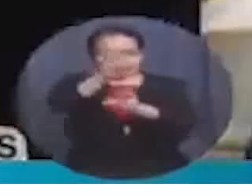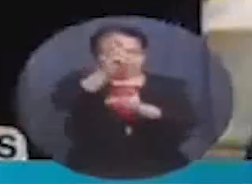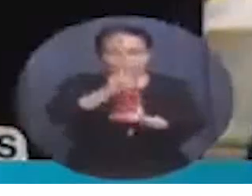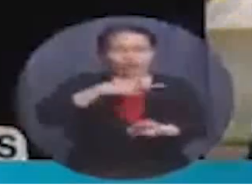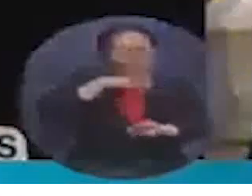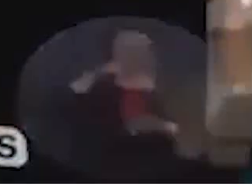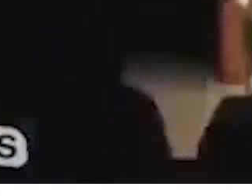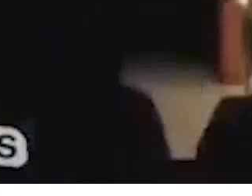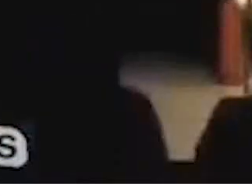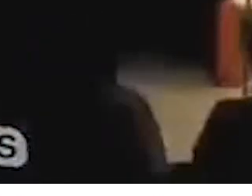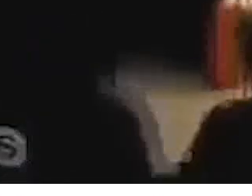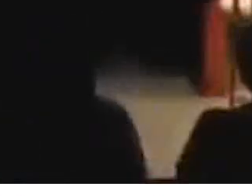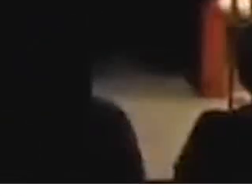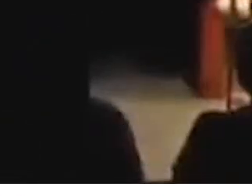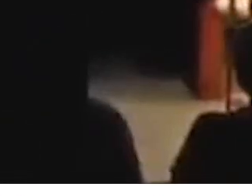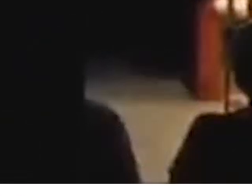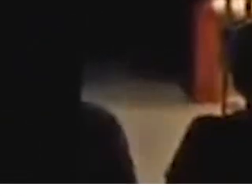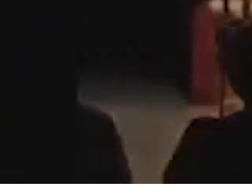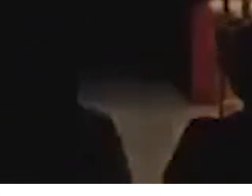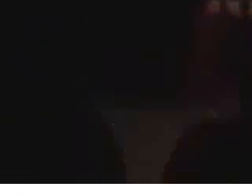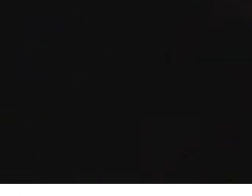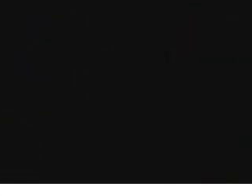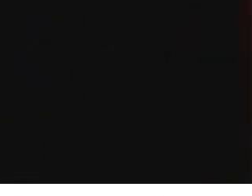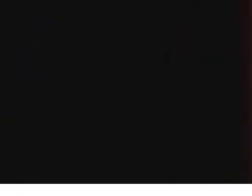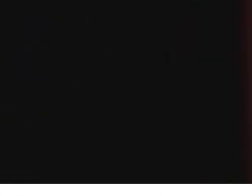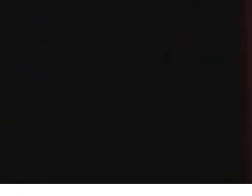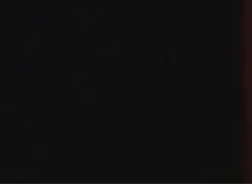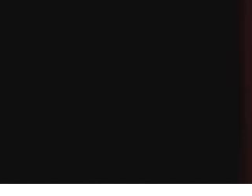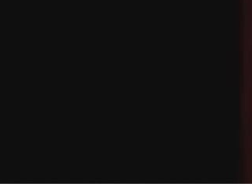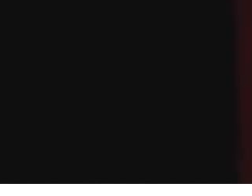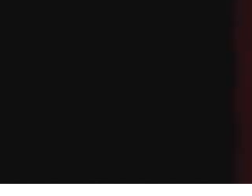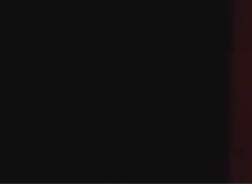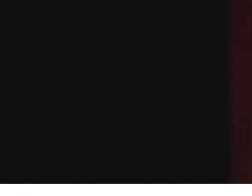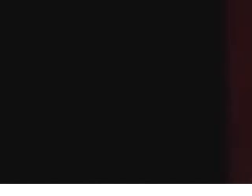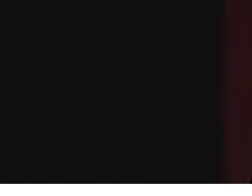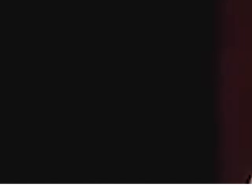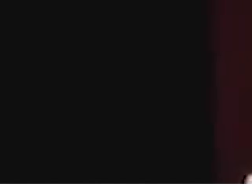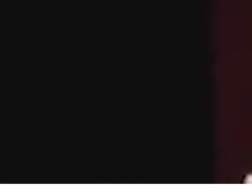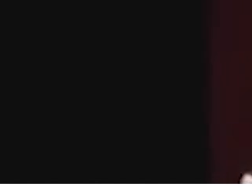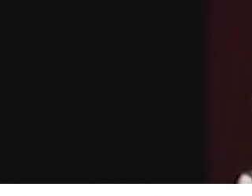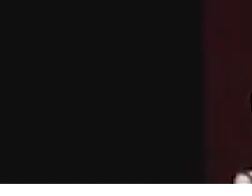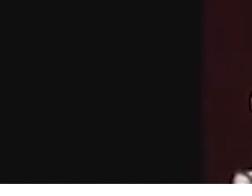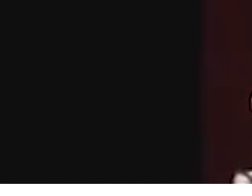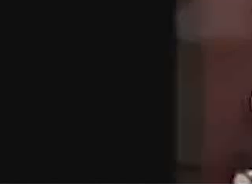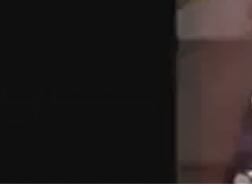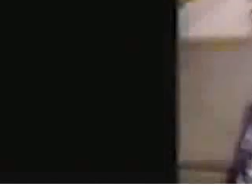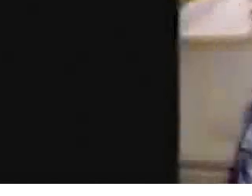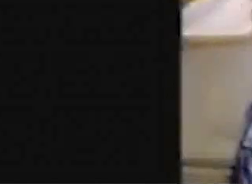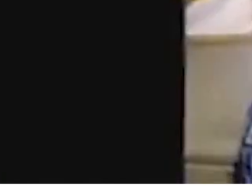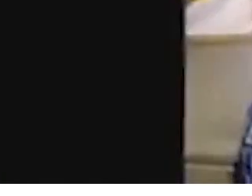mo lang, di mo naman nilalagyan ng kandila, retrato ng tatay mo eh. Lalagyan mo, sampagita, araw-araw, pisong